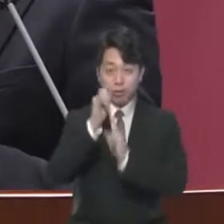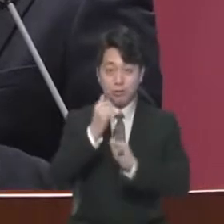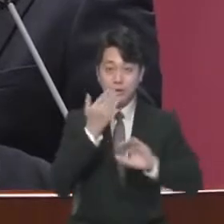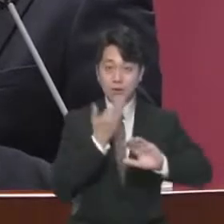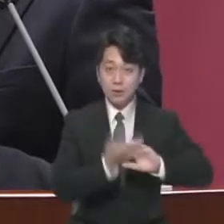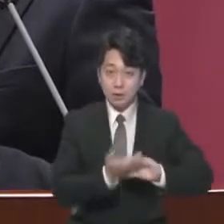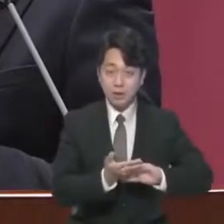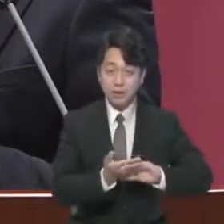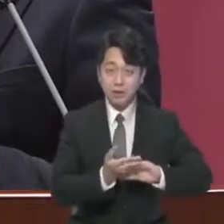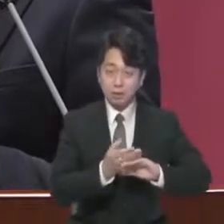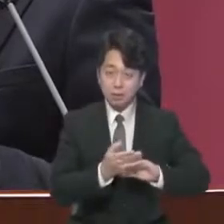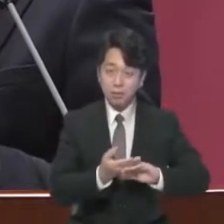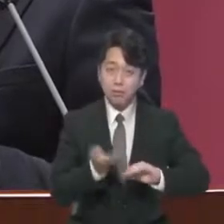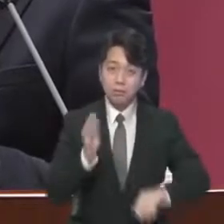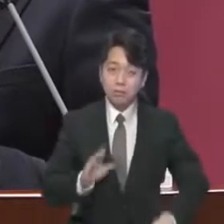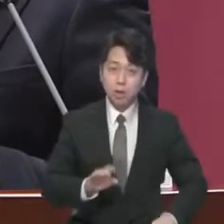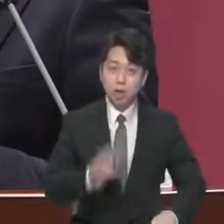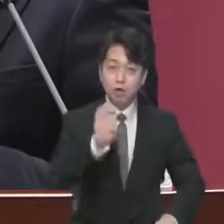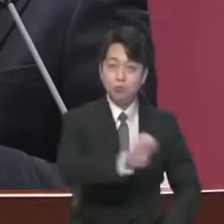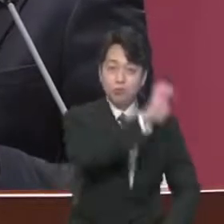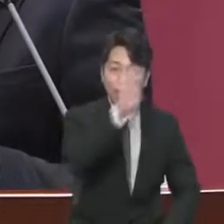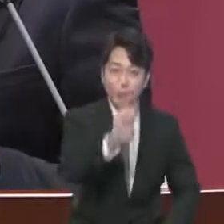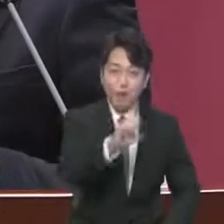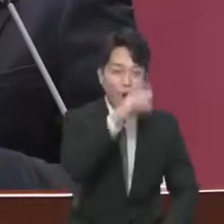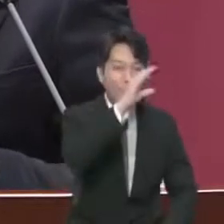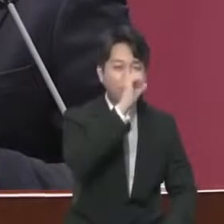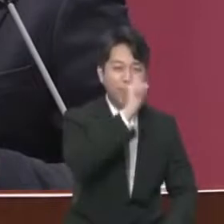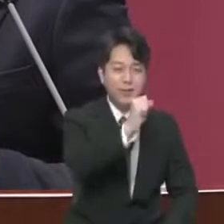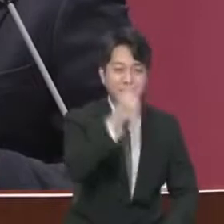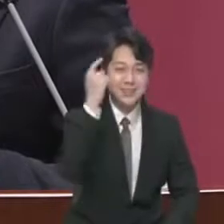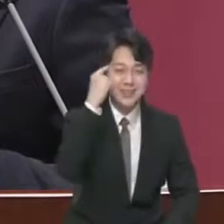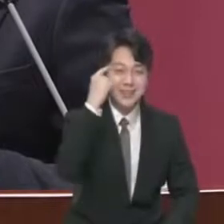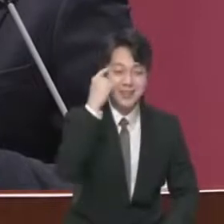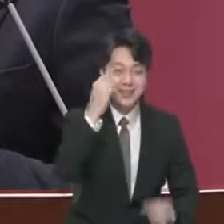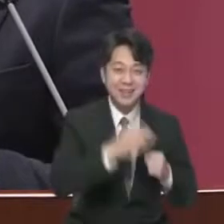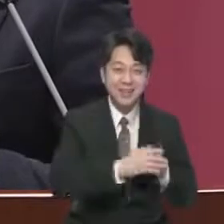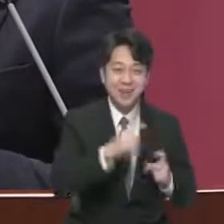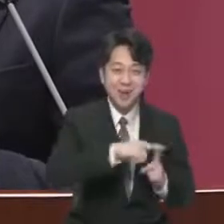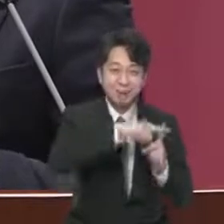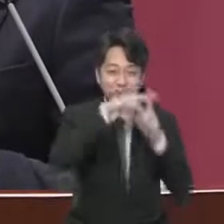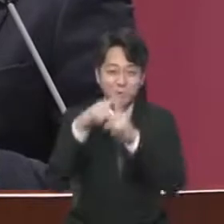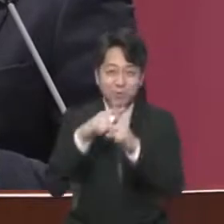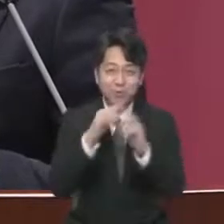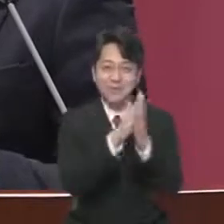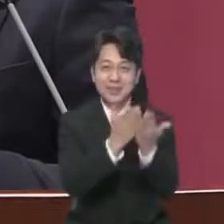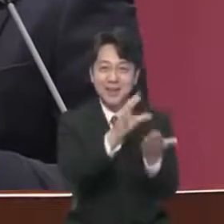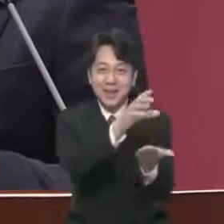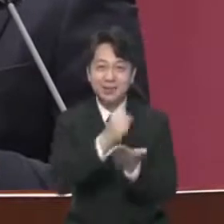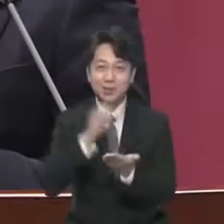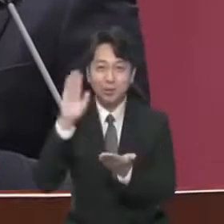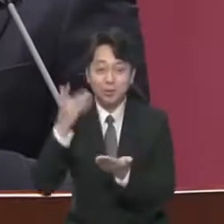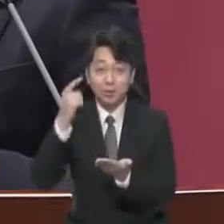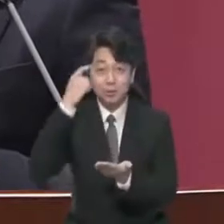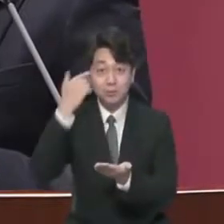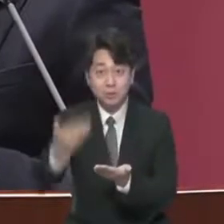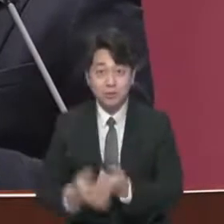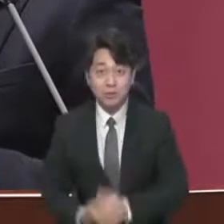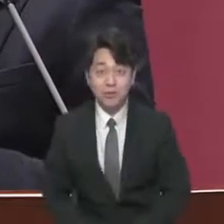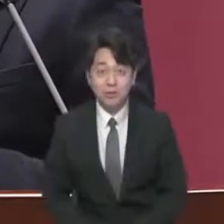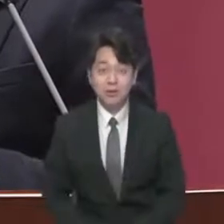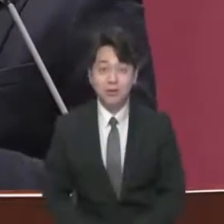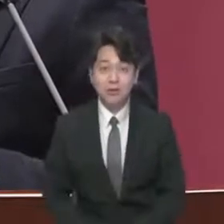묻지도 따지지도 않고 우리 아이들에게 그대로 읽혀야 된다는 말입니까? 성기와 성교를 노골적으로 묘사한 이 책을 보고 초등학생